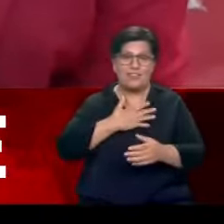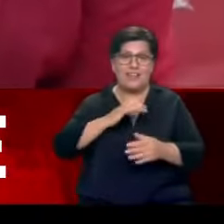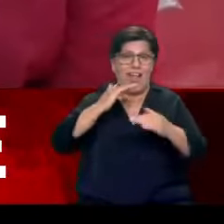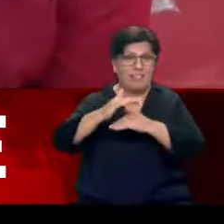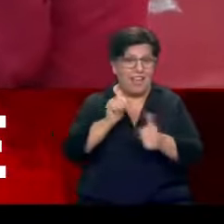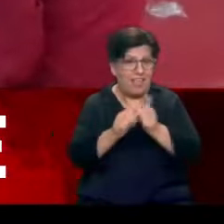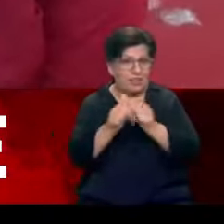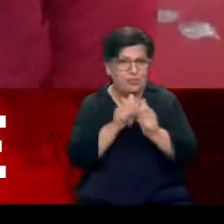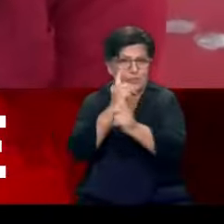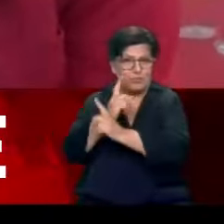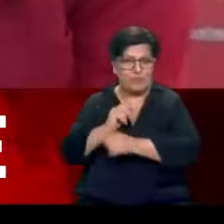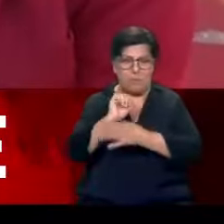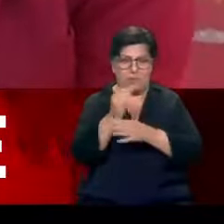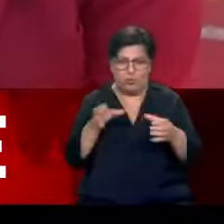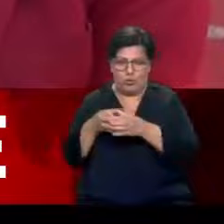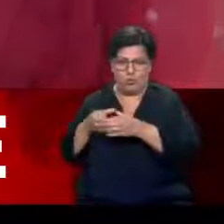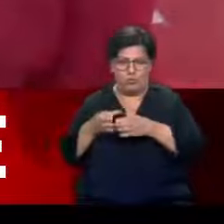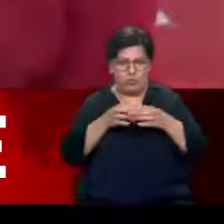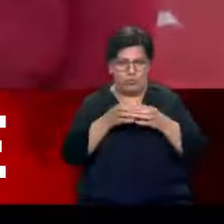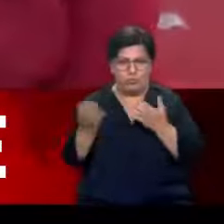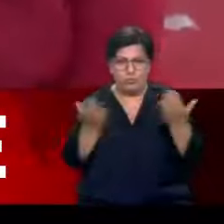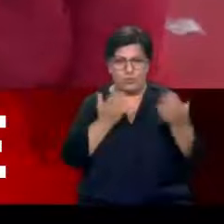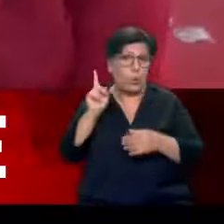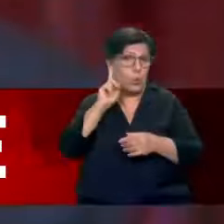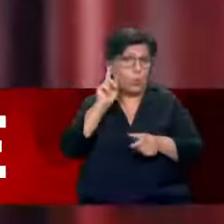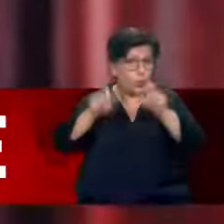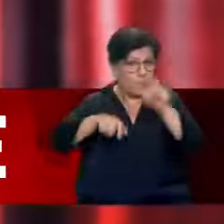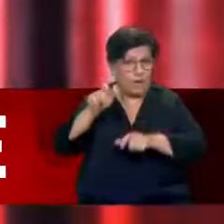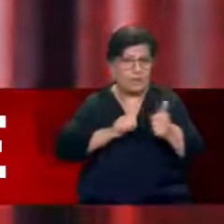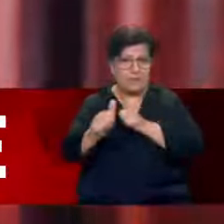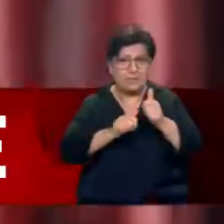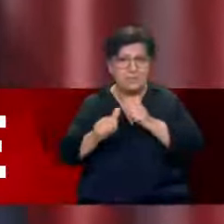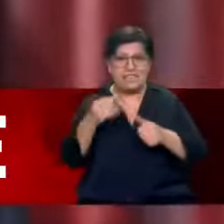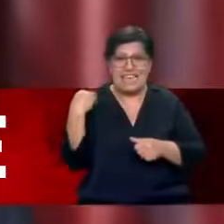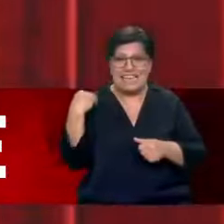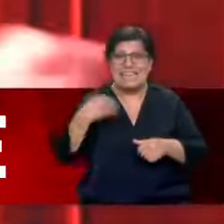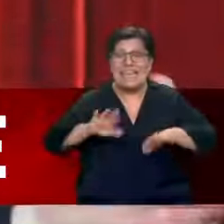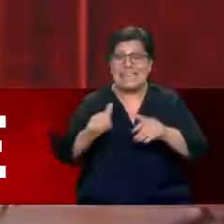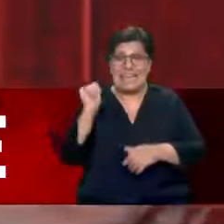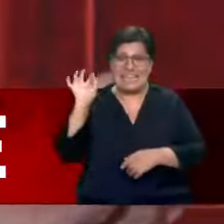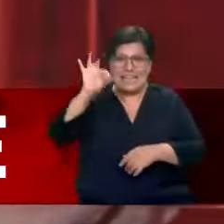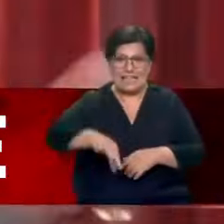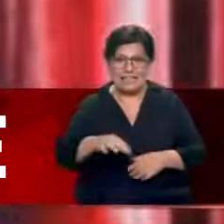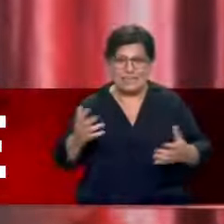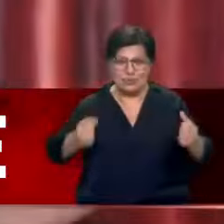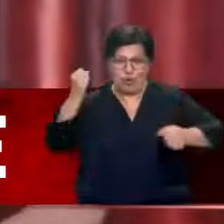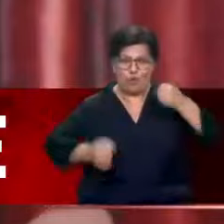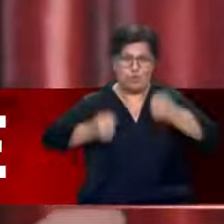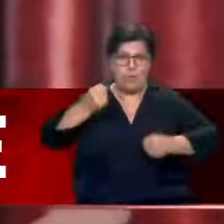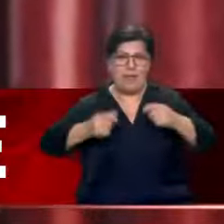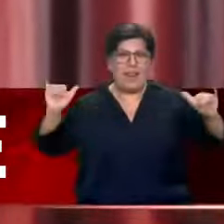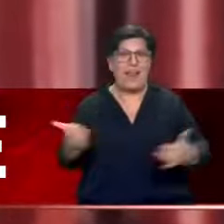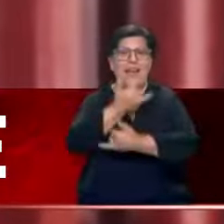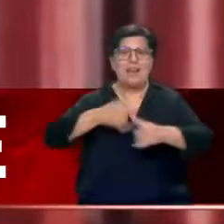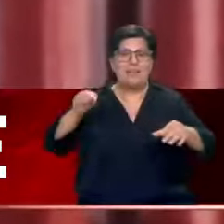yarışacak, mesleki gruplar da yarışacak, ünlüler de yarışacak. Yeni değil, geri derdi. Coşmak için, eğlenmek